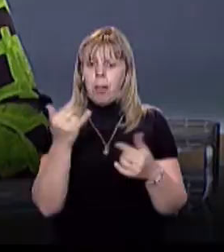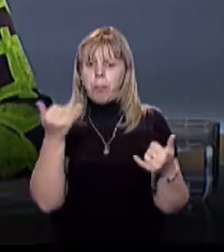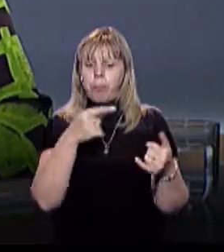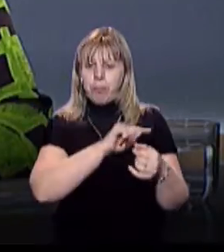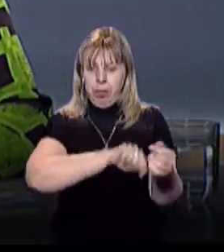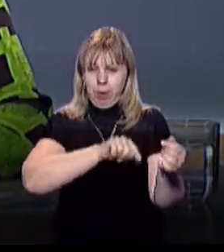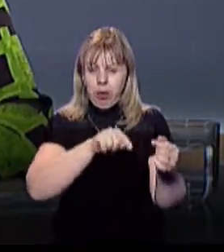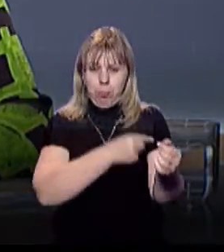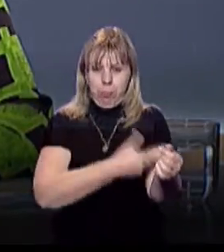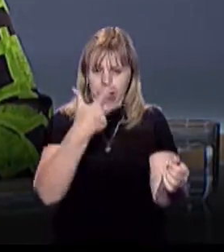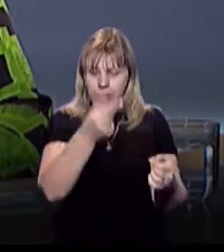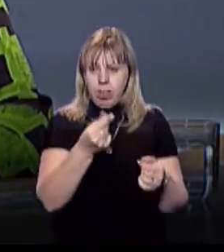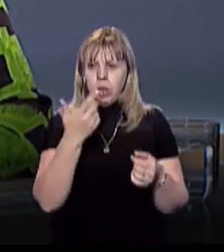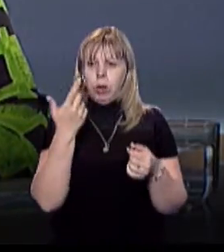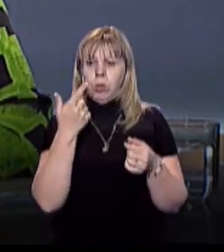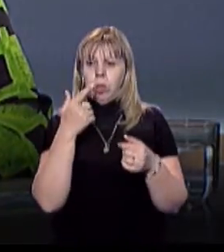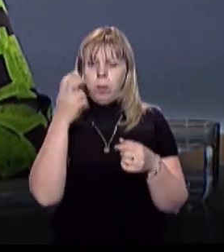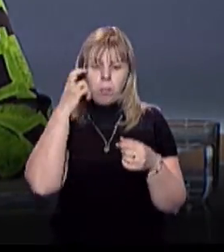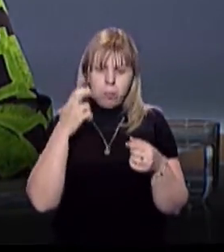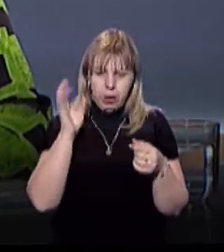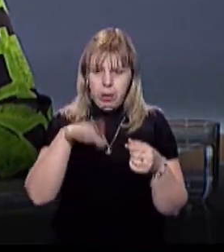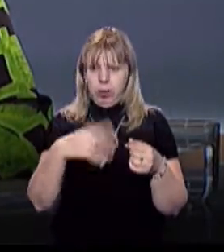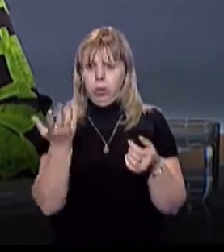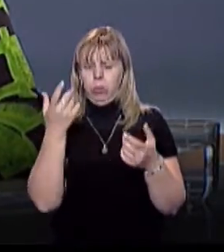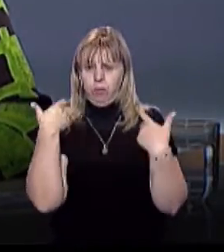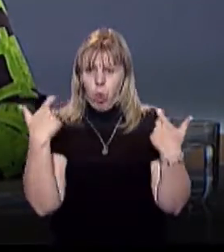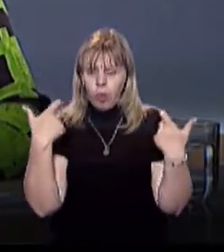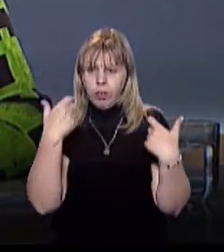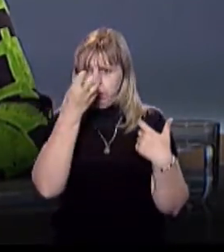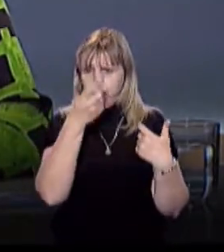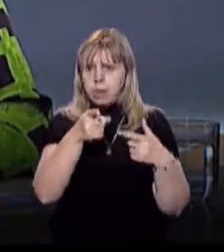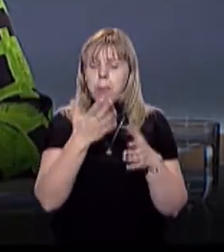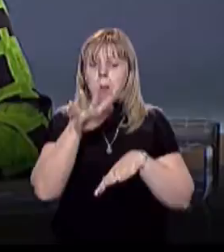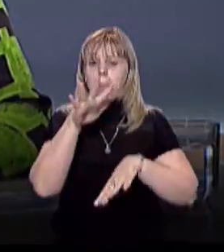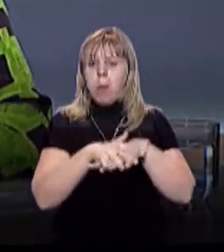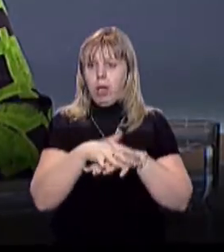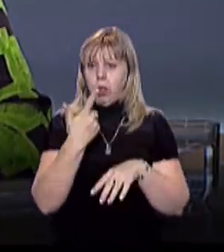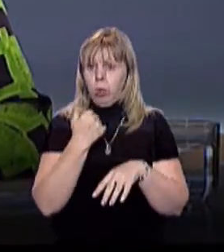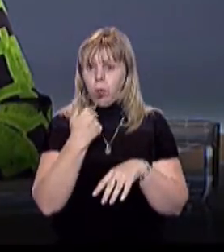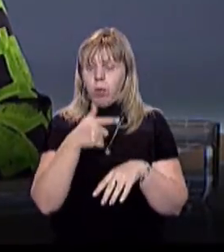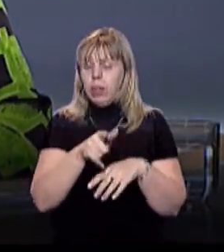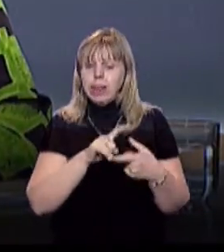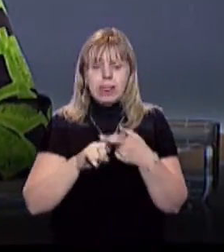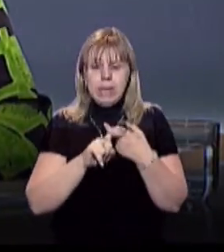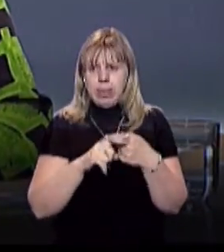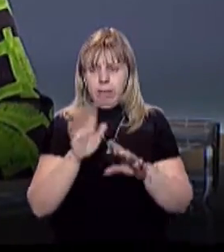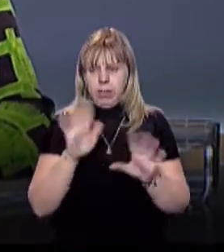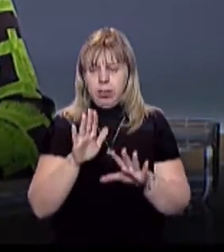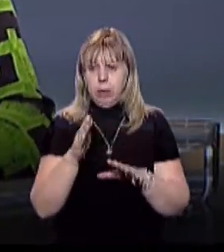У Великому Березному, в Перечині і у Волівці там є банки крові. Але незалежно, як